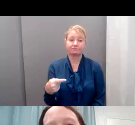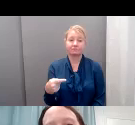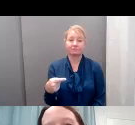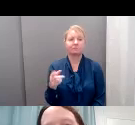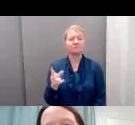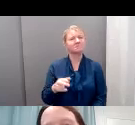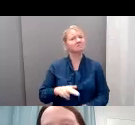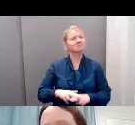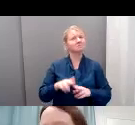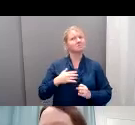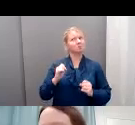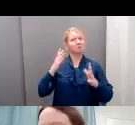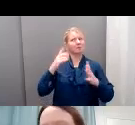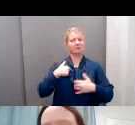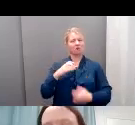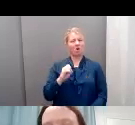avsexualisering och skam.